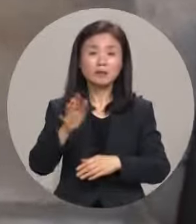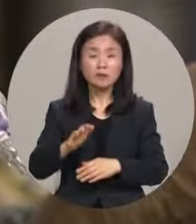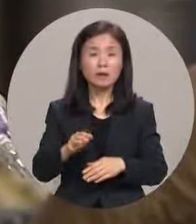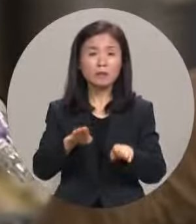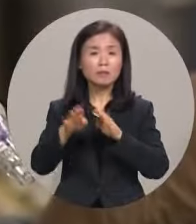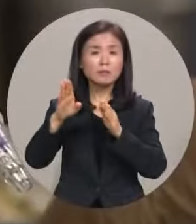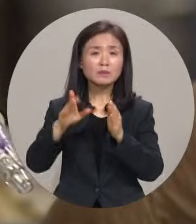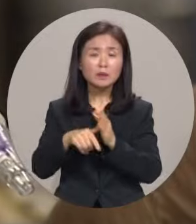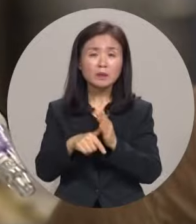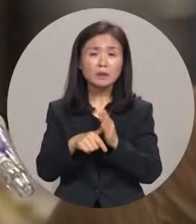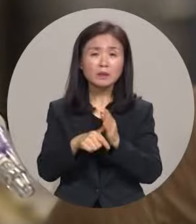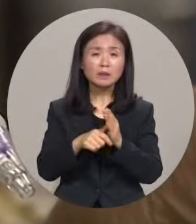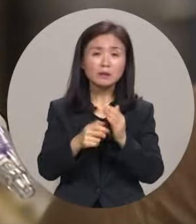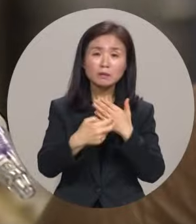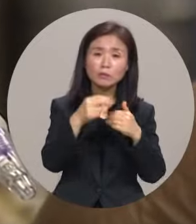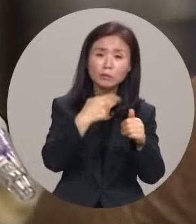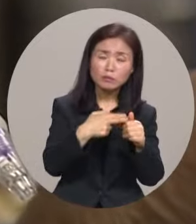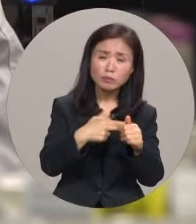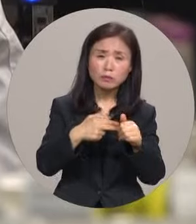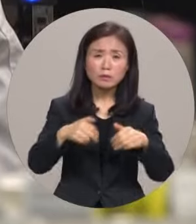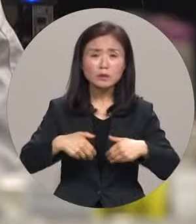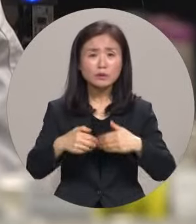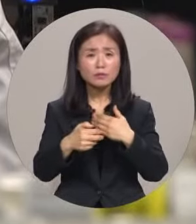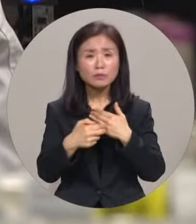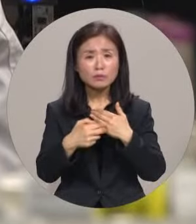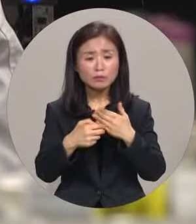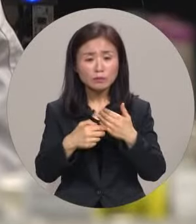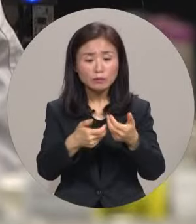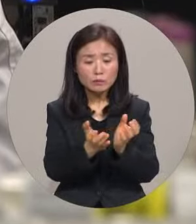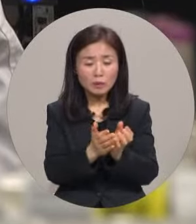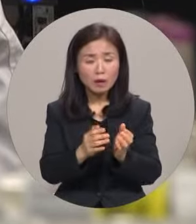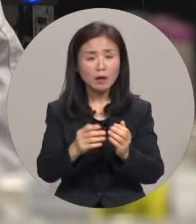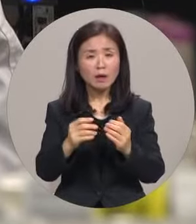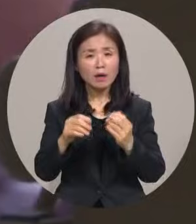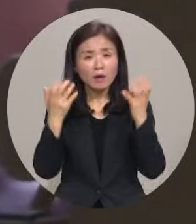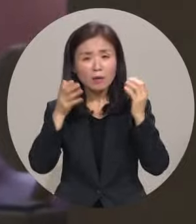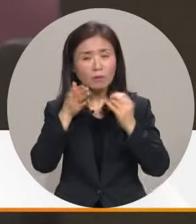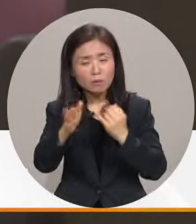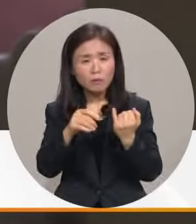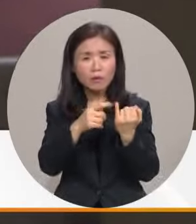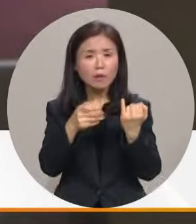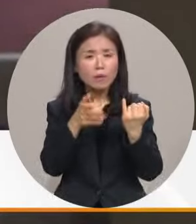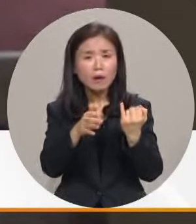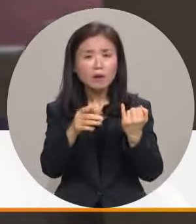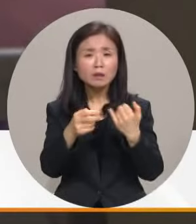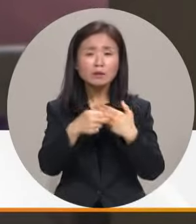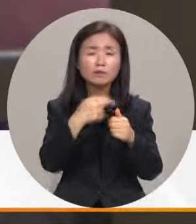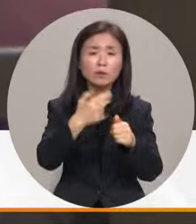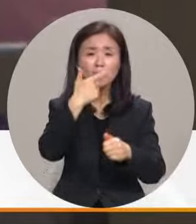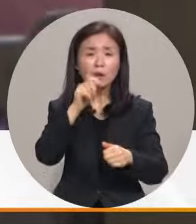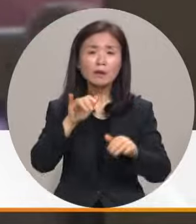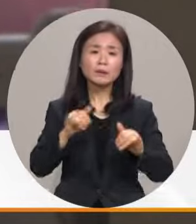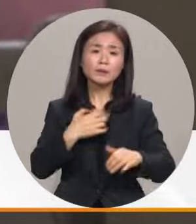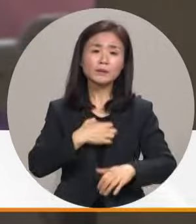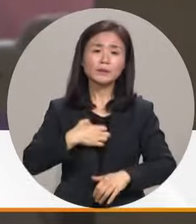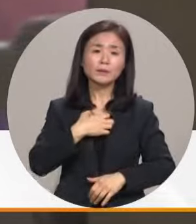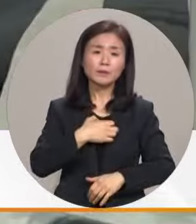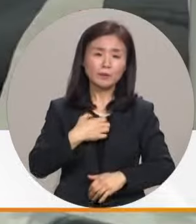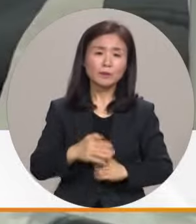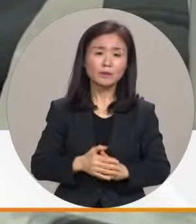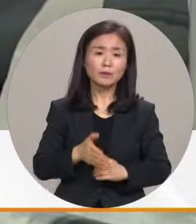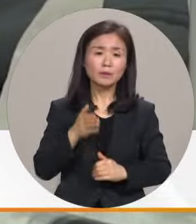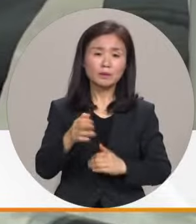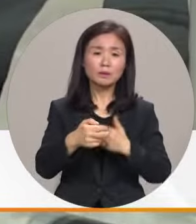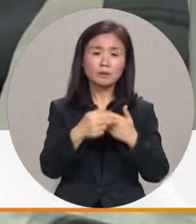우류 분야에서의 공백이 발생할 수 있다는 우려가 나옵니다 매우 그 화가 날 수가 있고요 위를